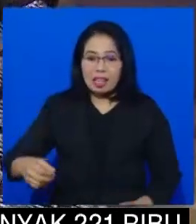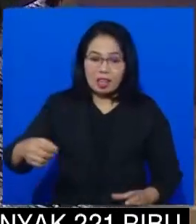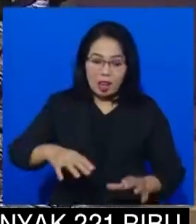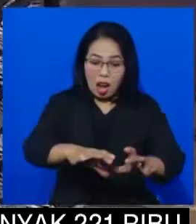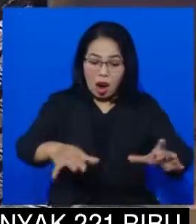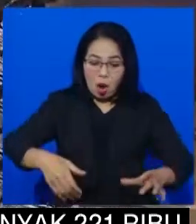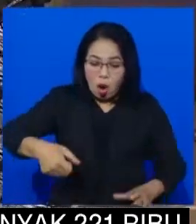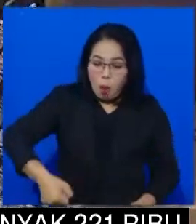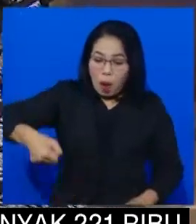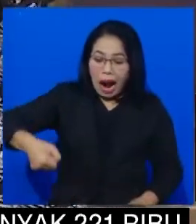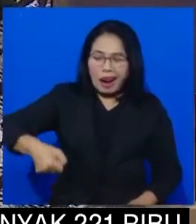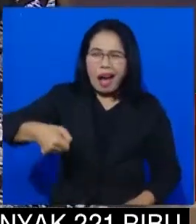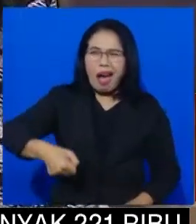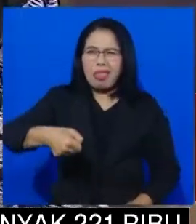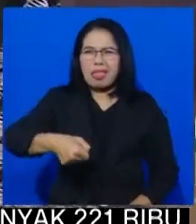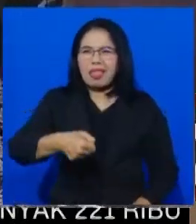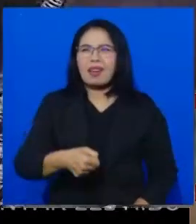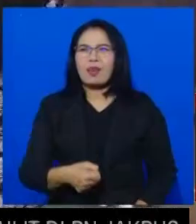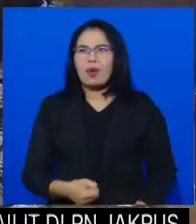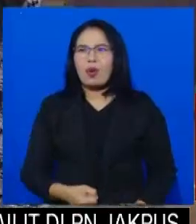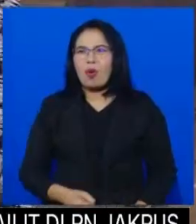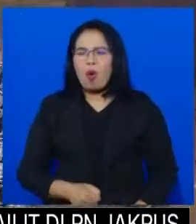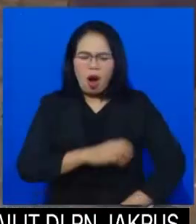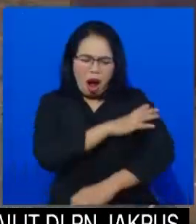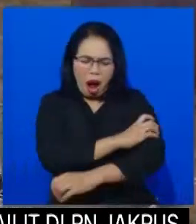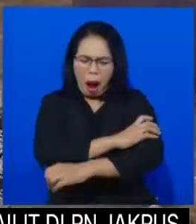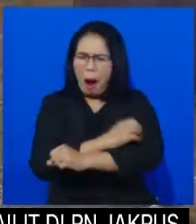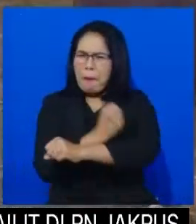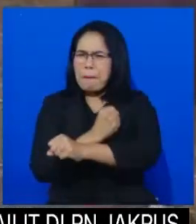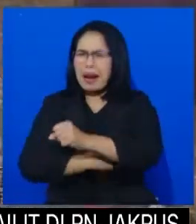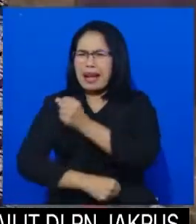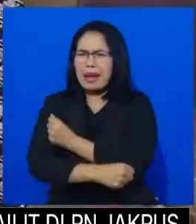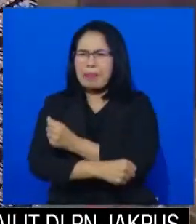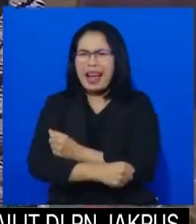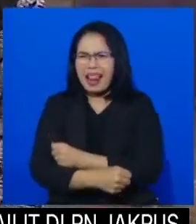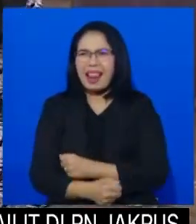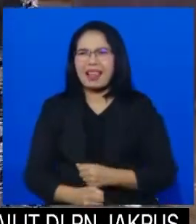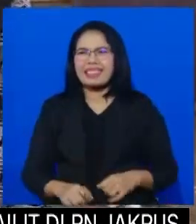terus begitu terus. Pegel-pegel Bu? Pegel-pegel sampai kalau belum mati belum muda kali ya.